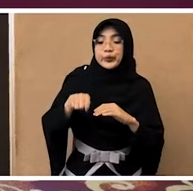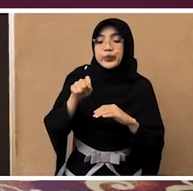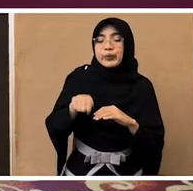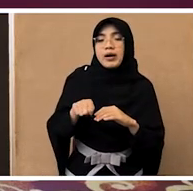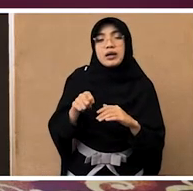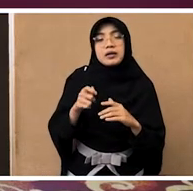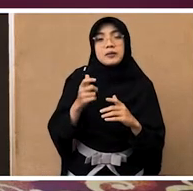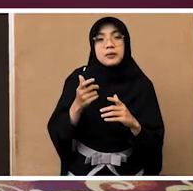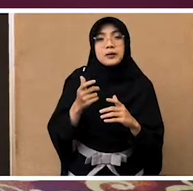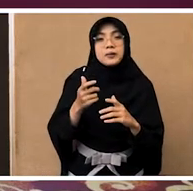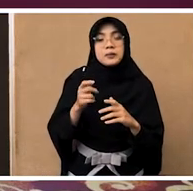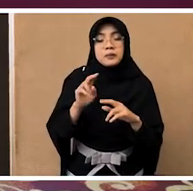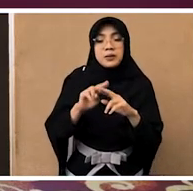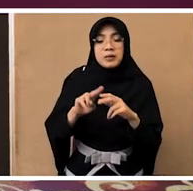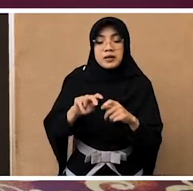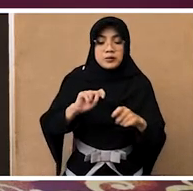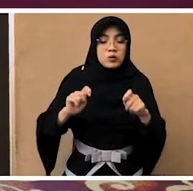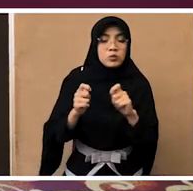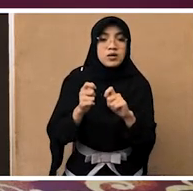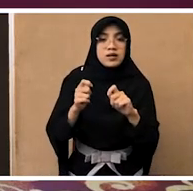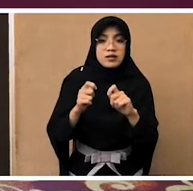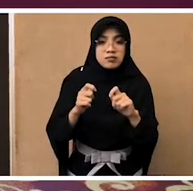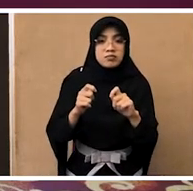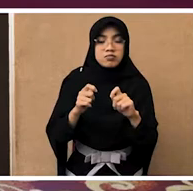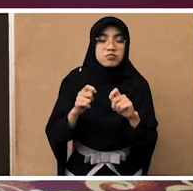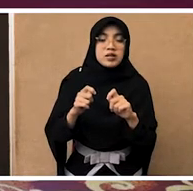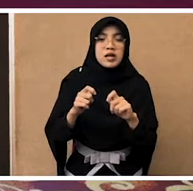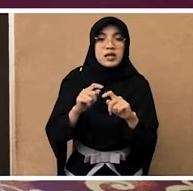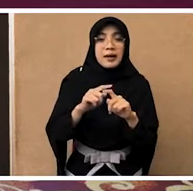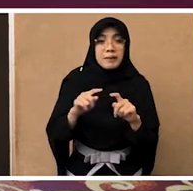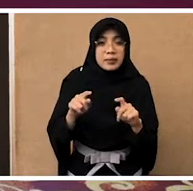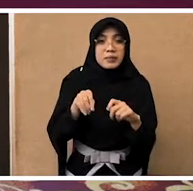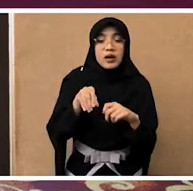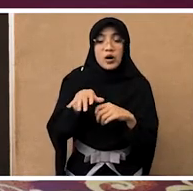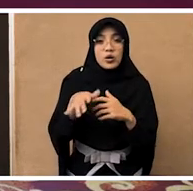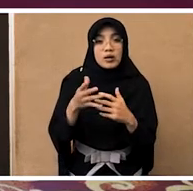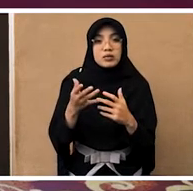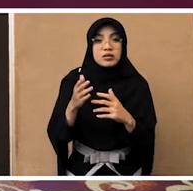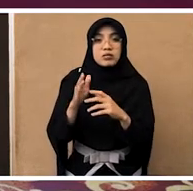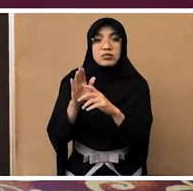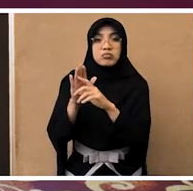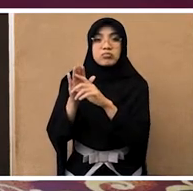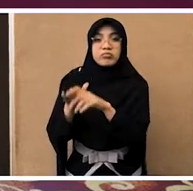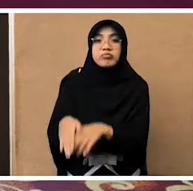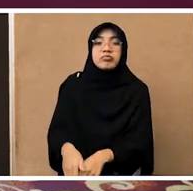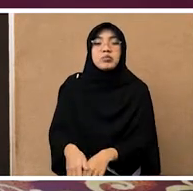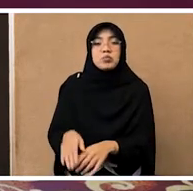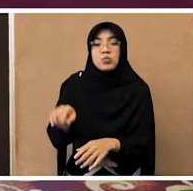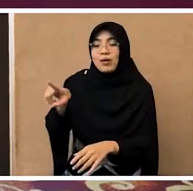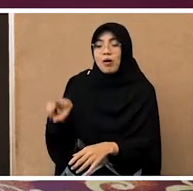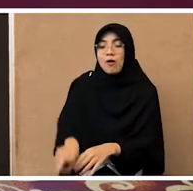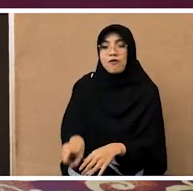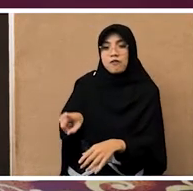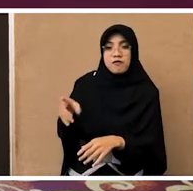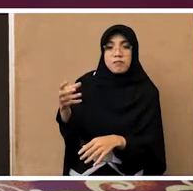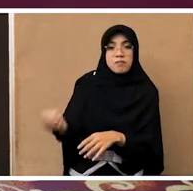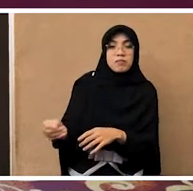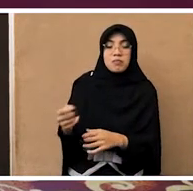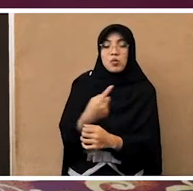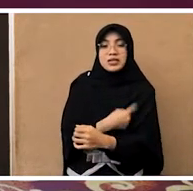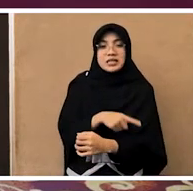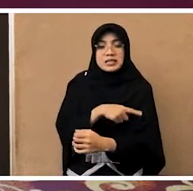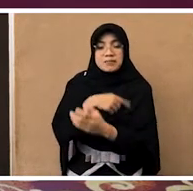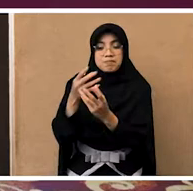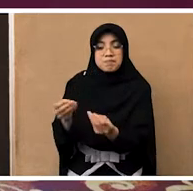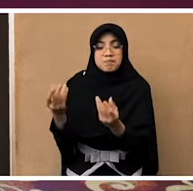adalah memperbaiki gitu rehabilitasi malah jadi menenggelamkan dan akhirnya mematikan potensi